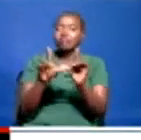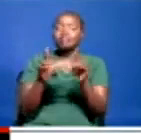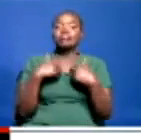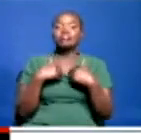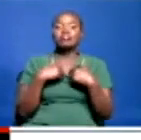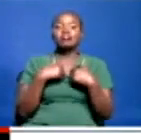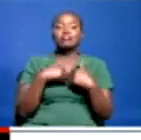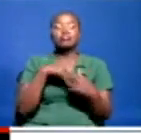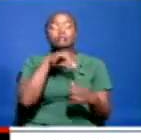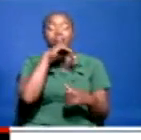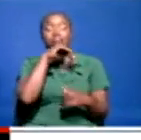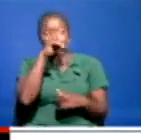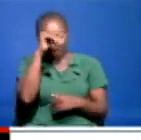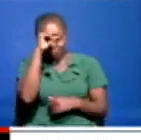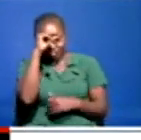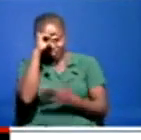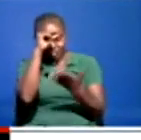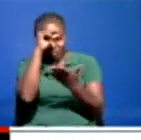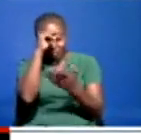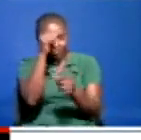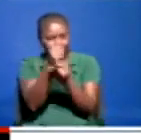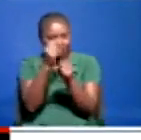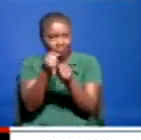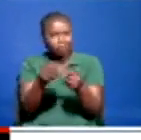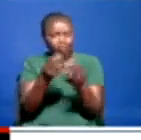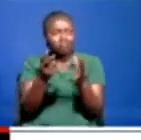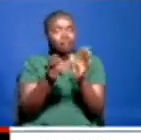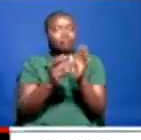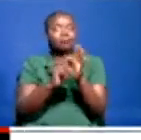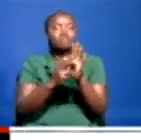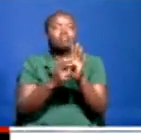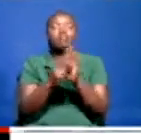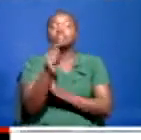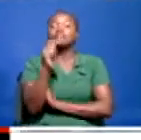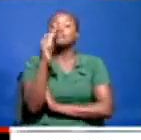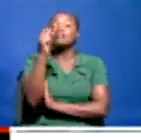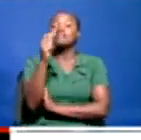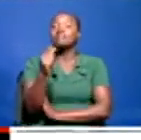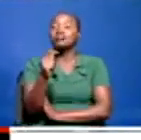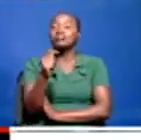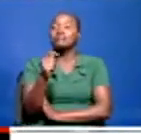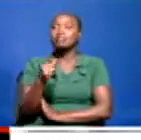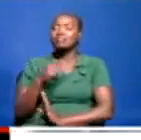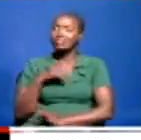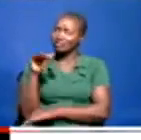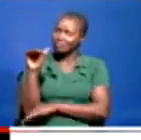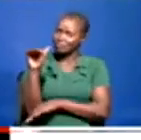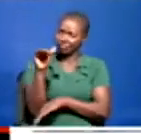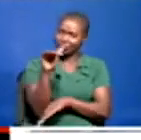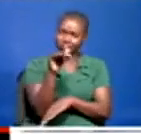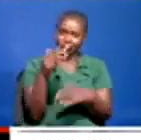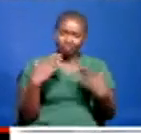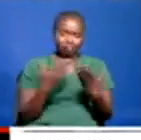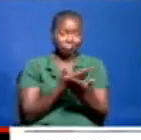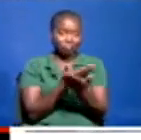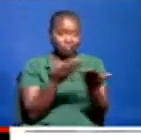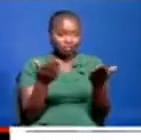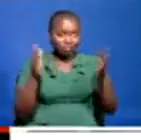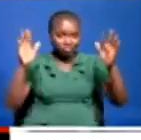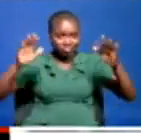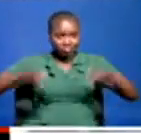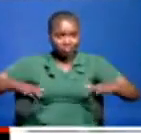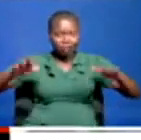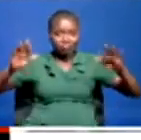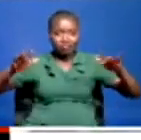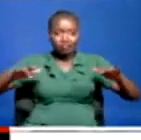ya Raila Odinga itakupatia wewe kandarasi, kijana, my friends. Mimi naomba watu ya Kericho, watu ya Bomet, watu